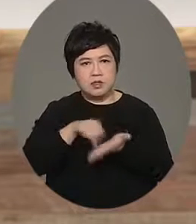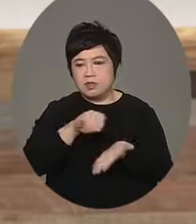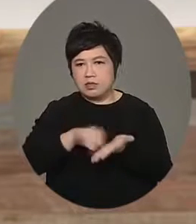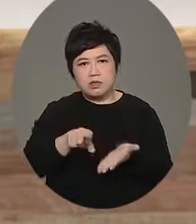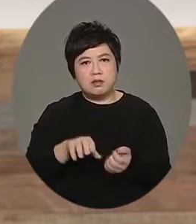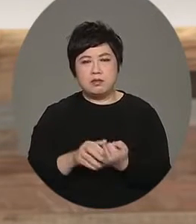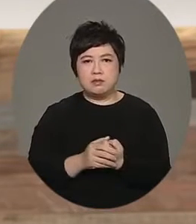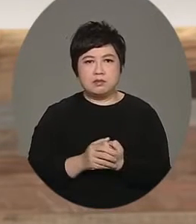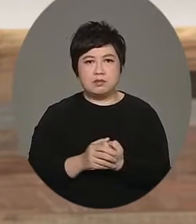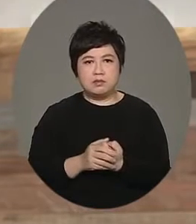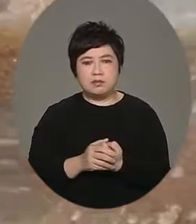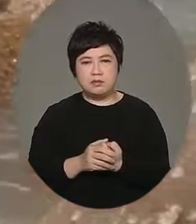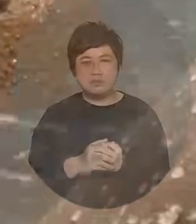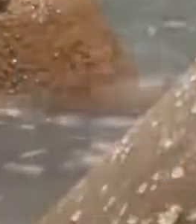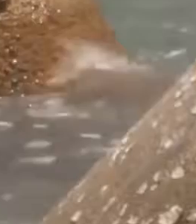了。